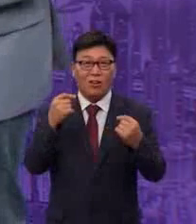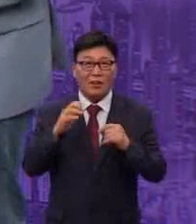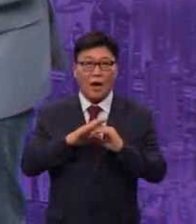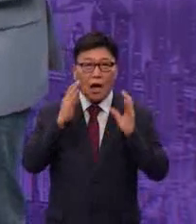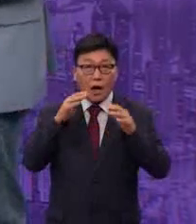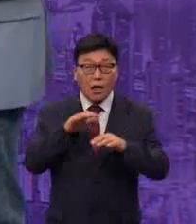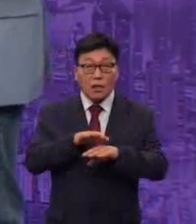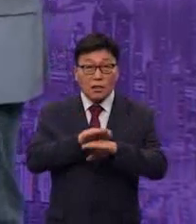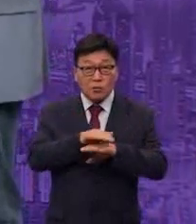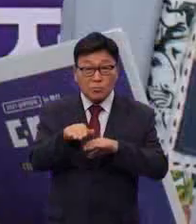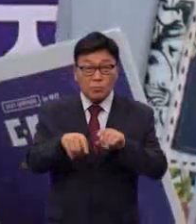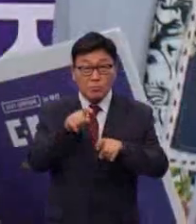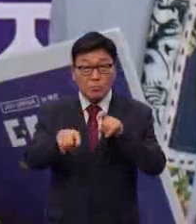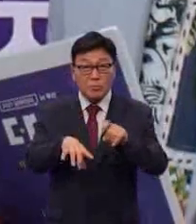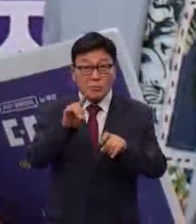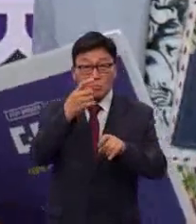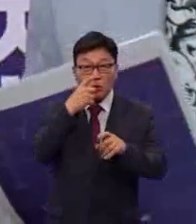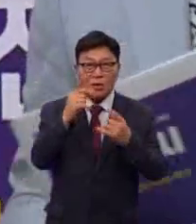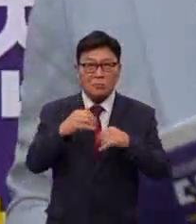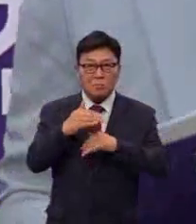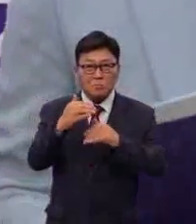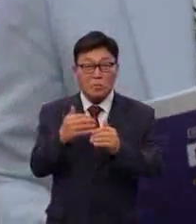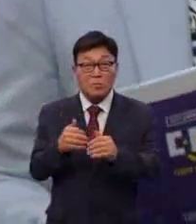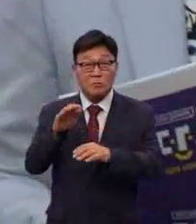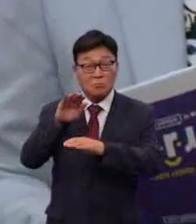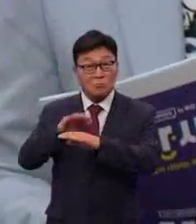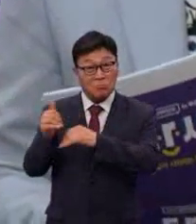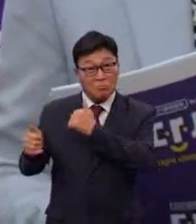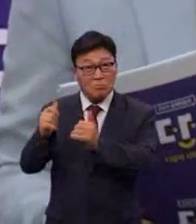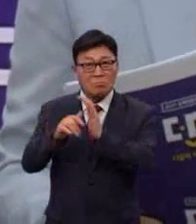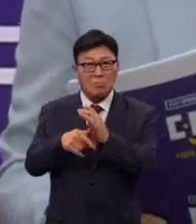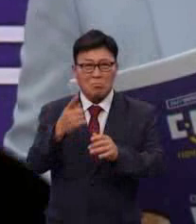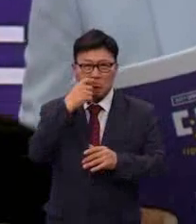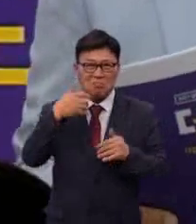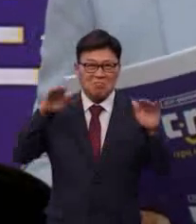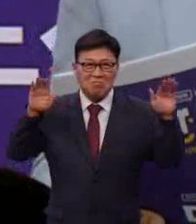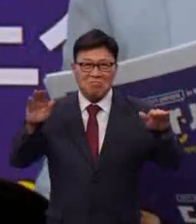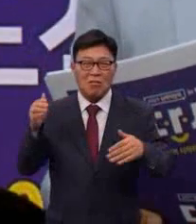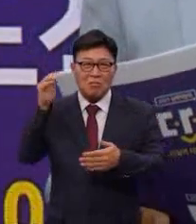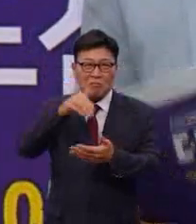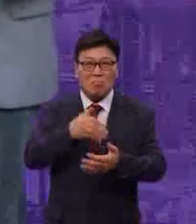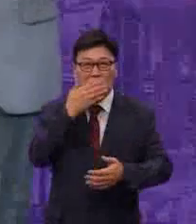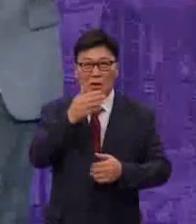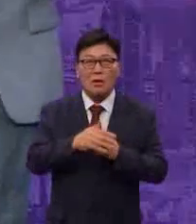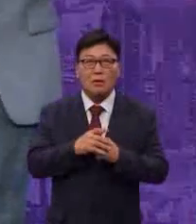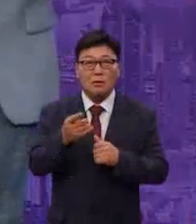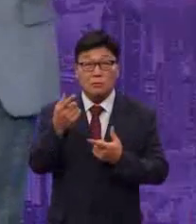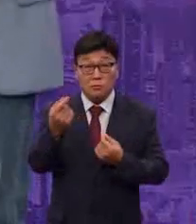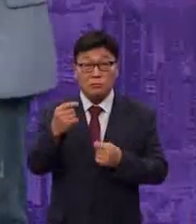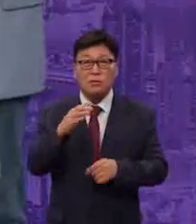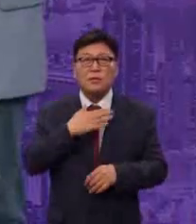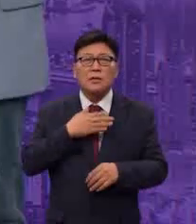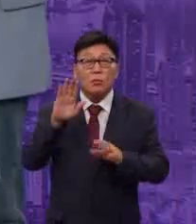그렇죠. 아기가 걸음마를 배우듯 차근차근 도전하다 보면 멋지게 날아올 수 있을 거예요.